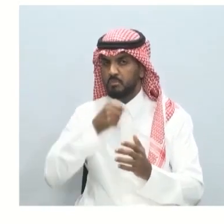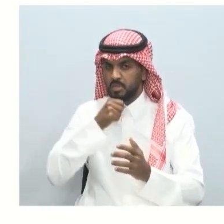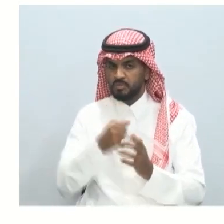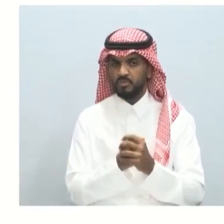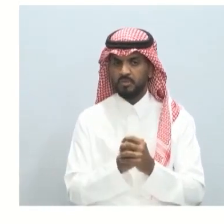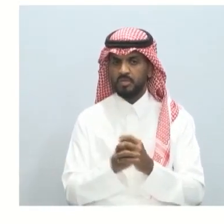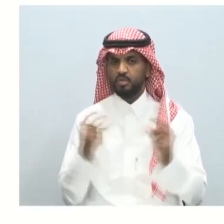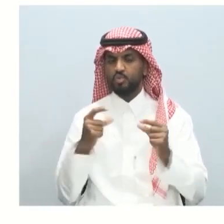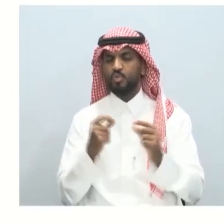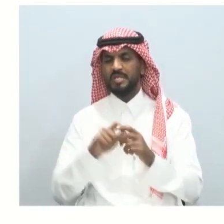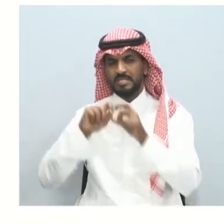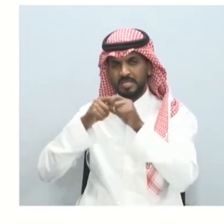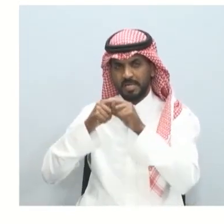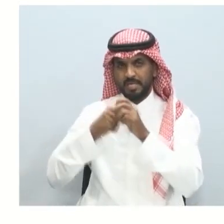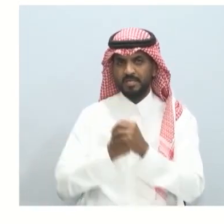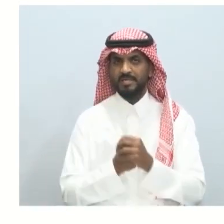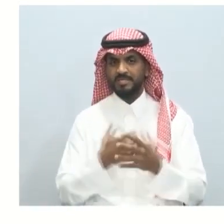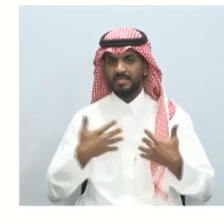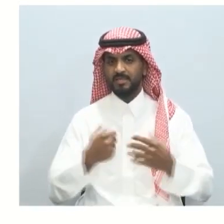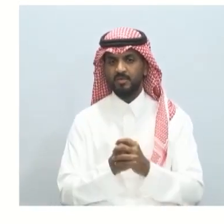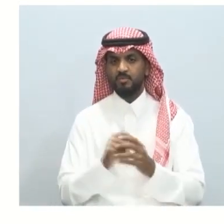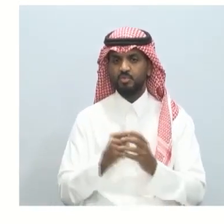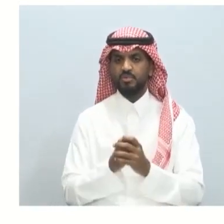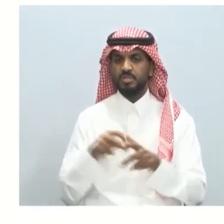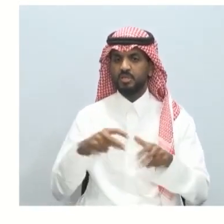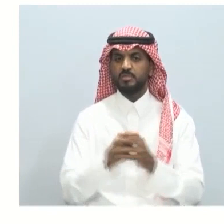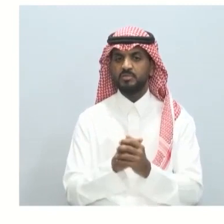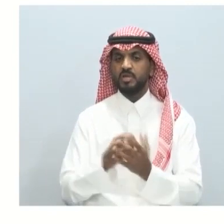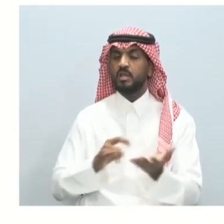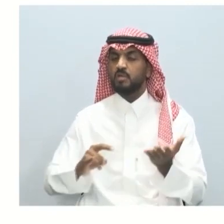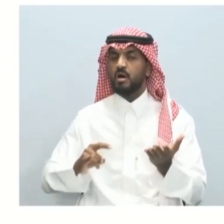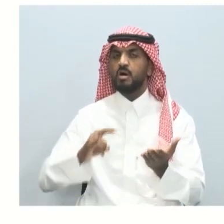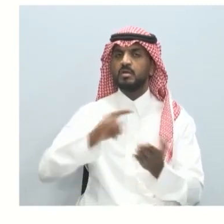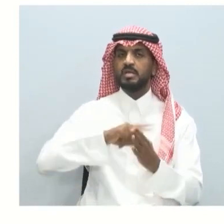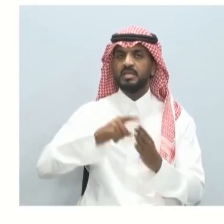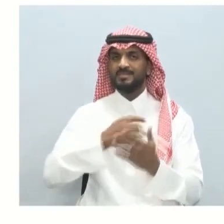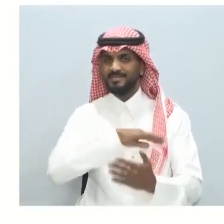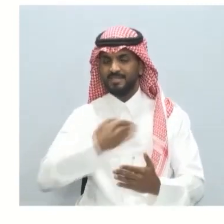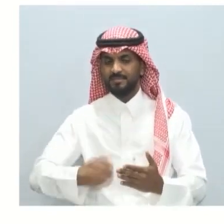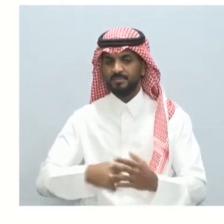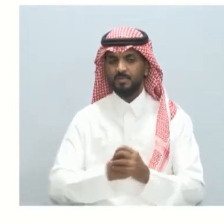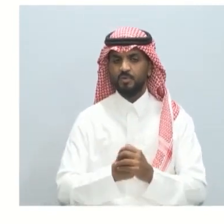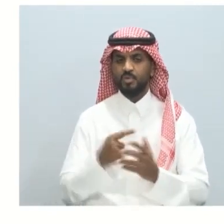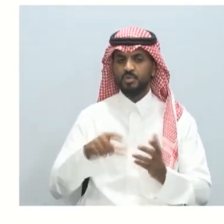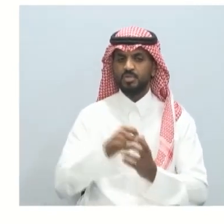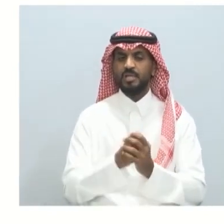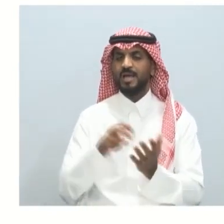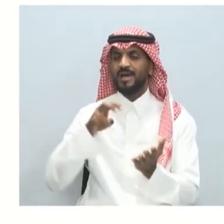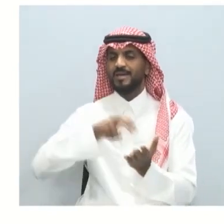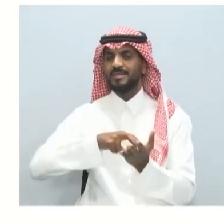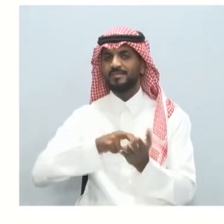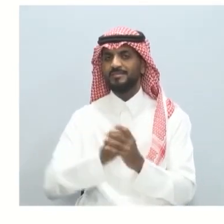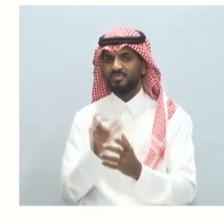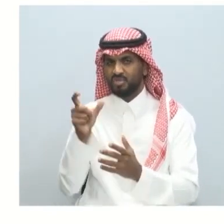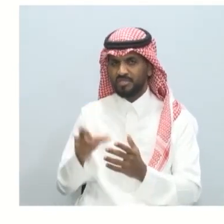سيدل على سر السعاده وبدون اي تردد استقل اول طائره الى الصين وتوجه فورا الى